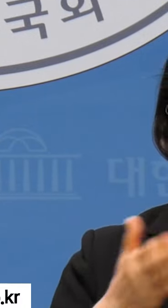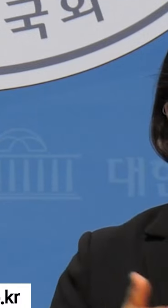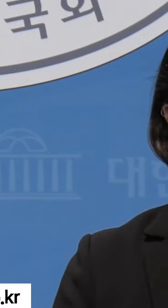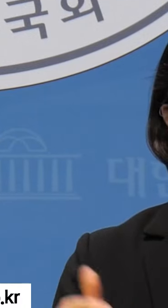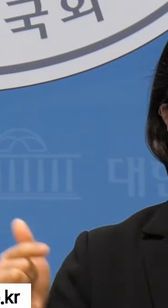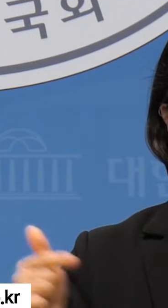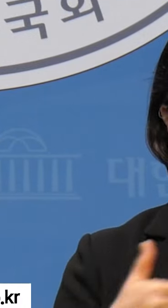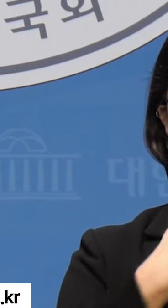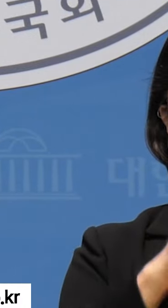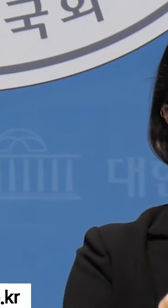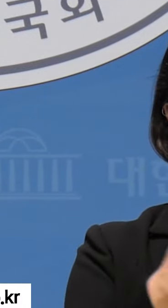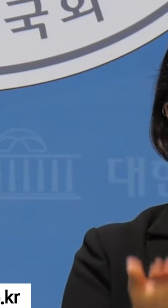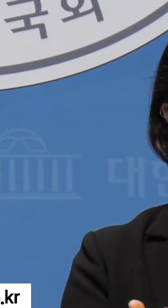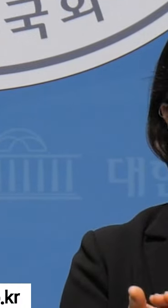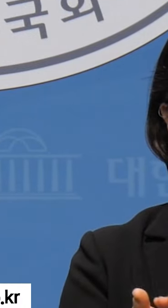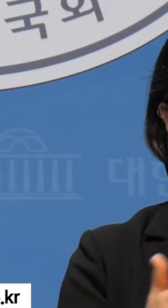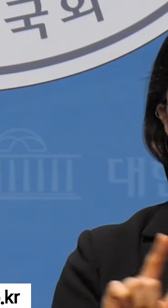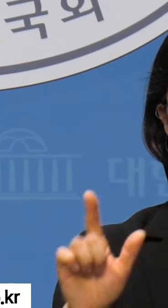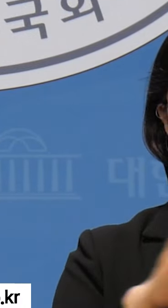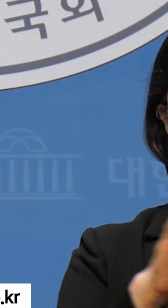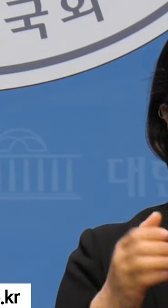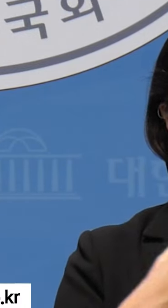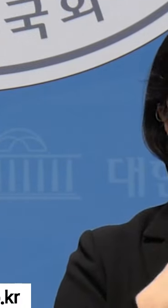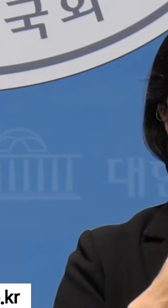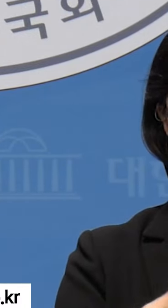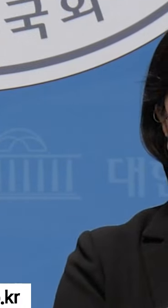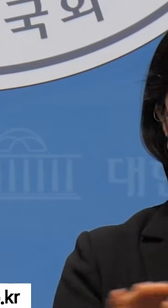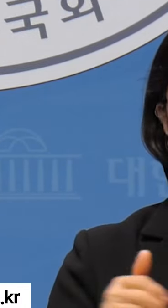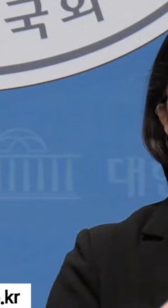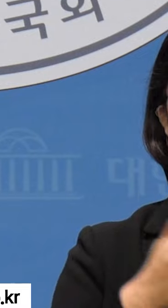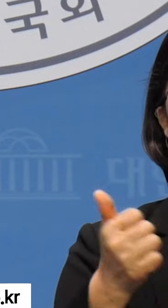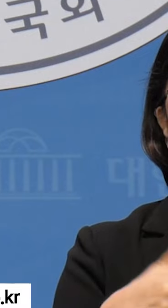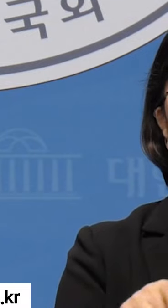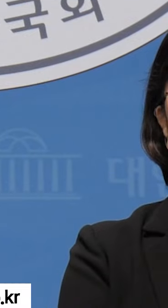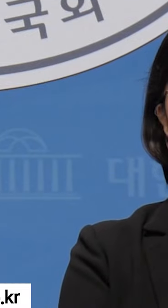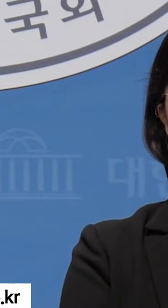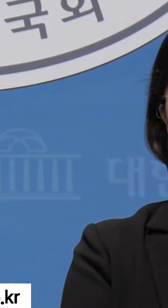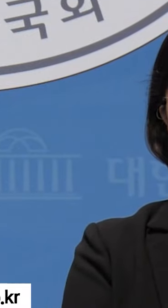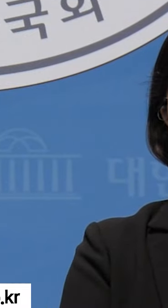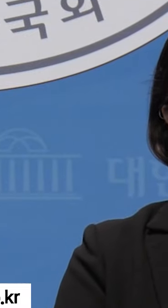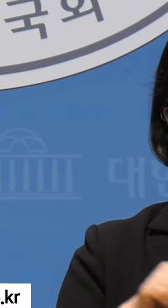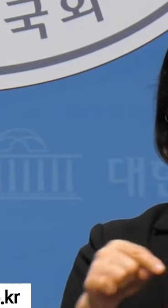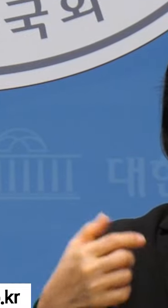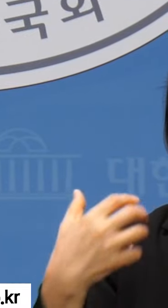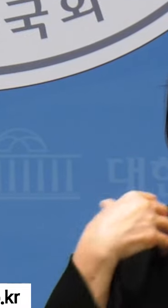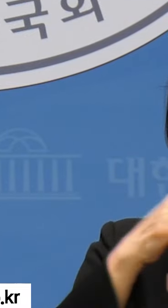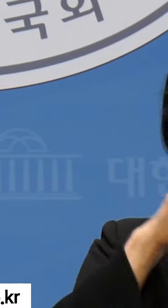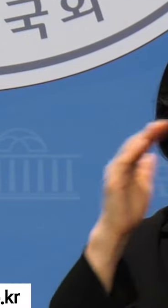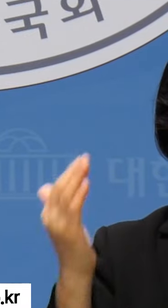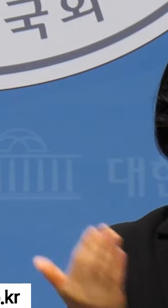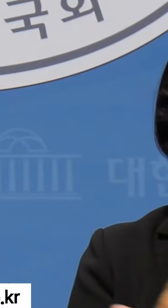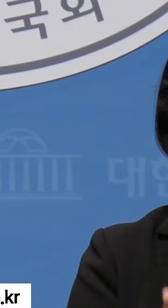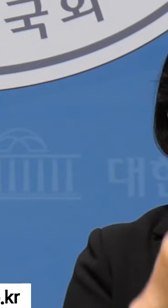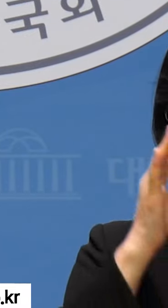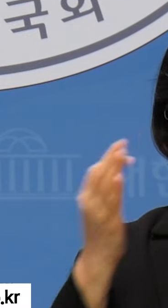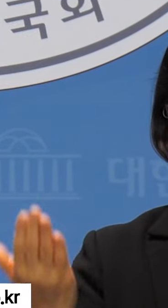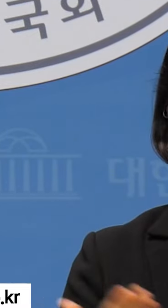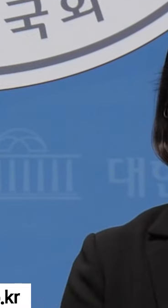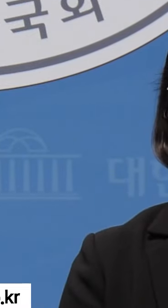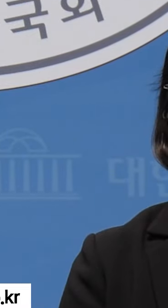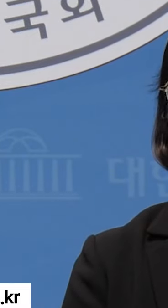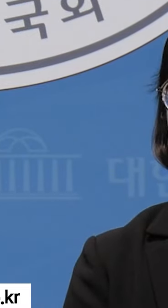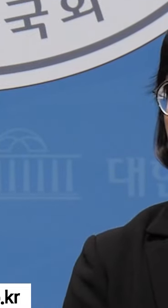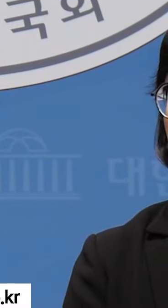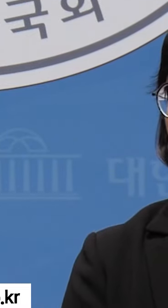고령화, 기후위기 극복이라는 시대적 과제를 해결하기 위한 정치적 소명을 다하겠습니다.